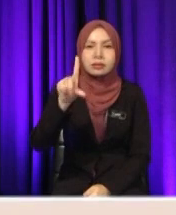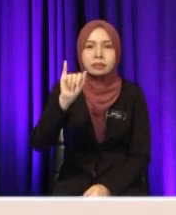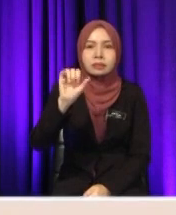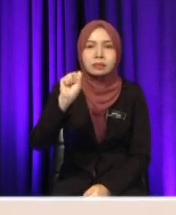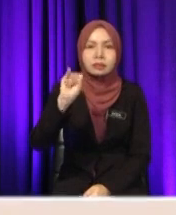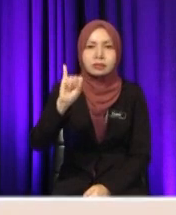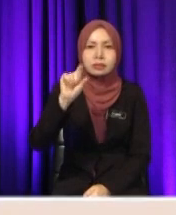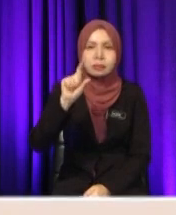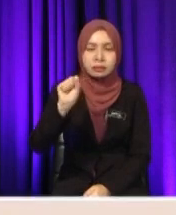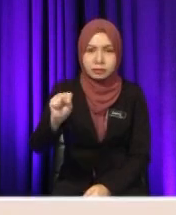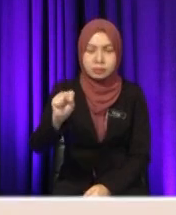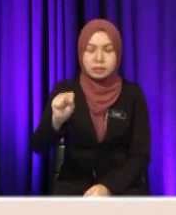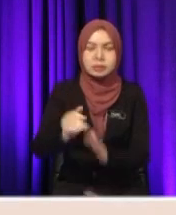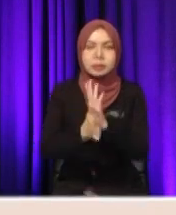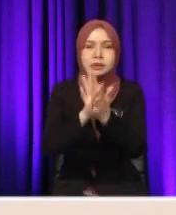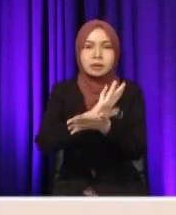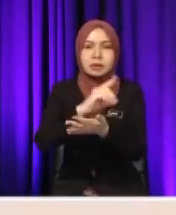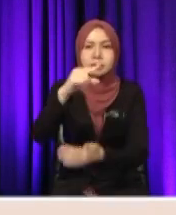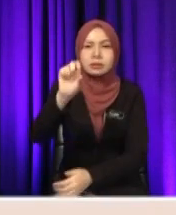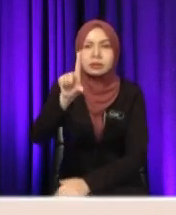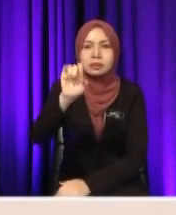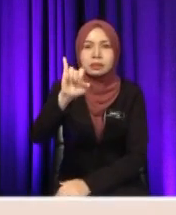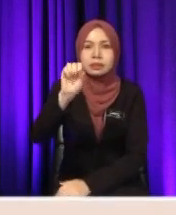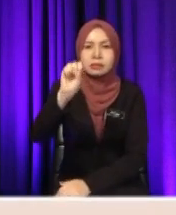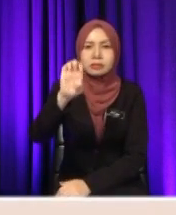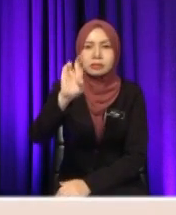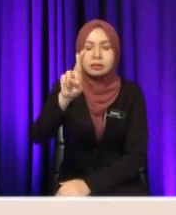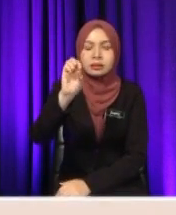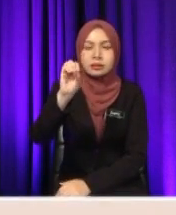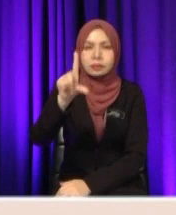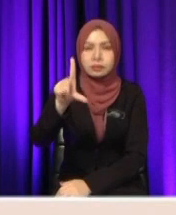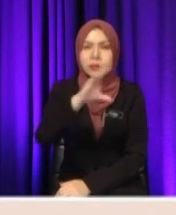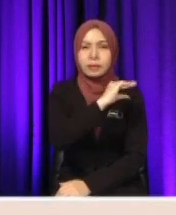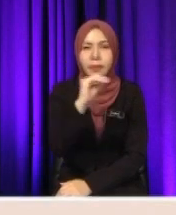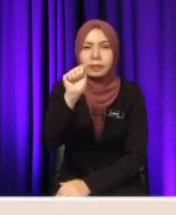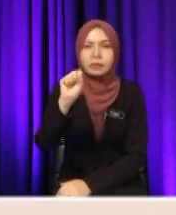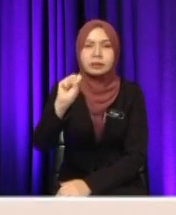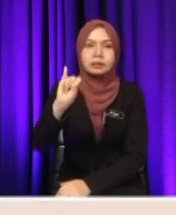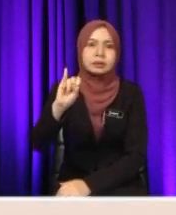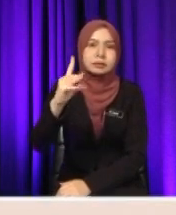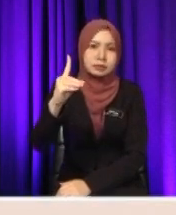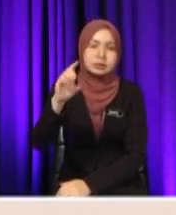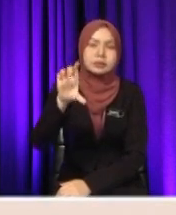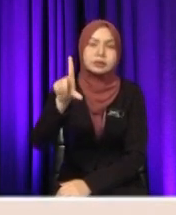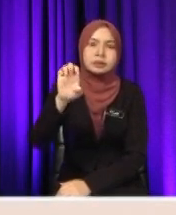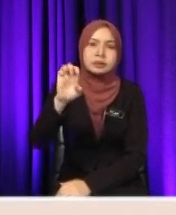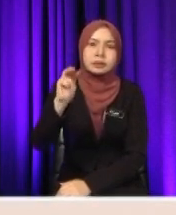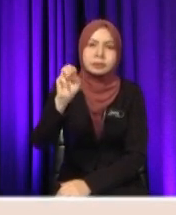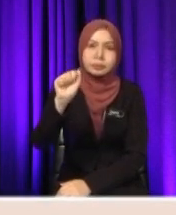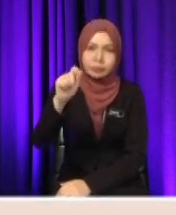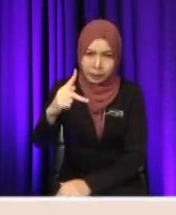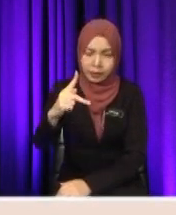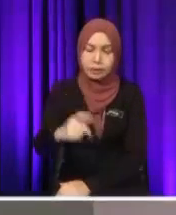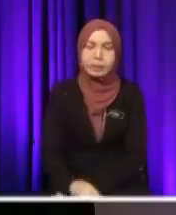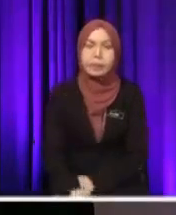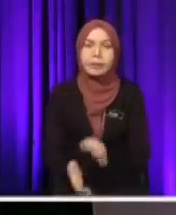gliserol dan asid lemak. Dan kita tahu bahawa itu adalah hasil utama dalam minyak sawit. Gliserol. Okay, gliserol.